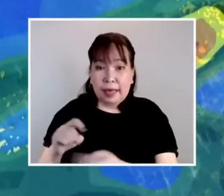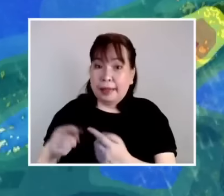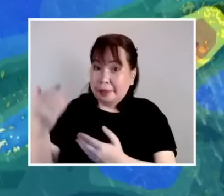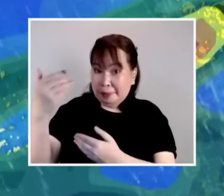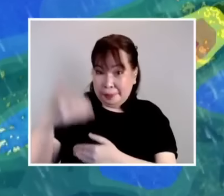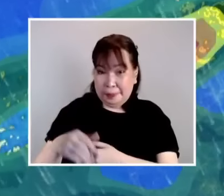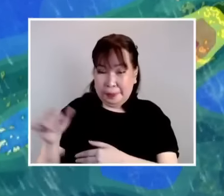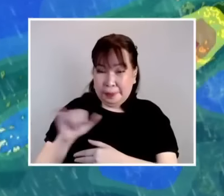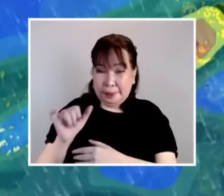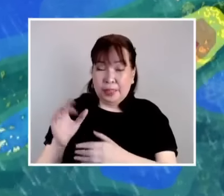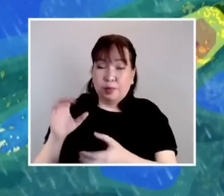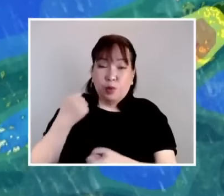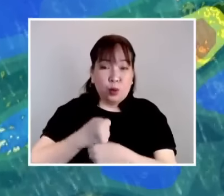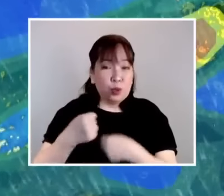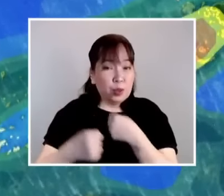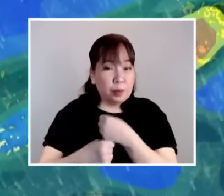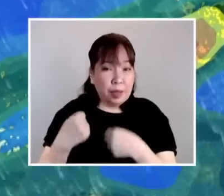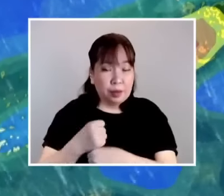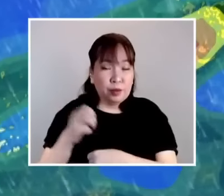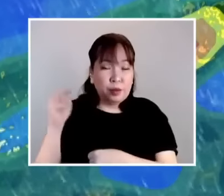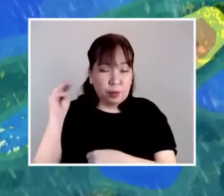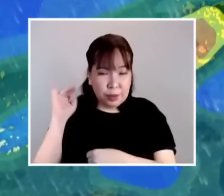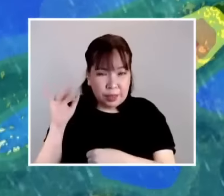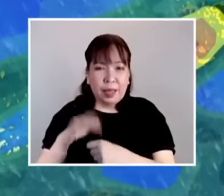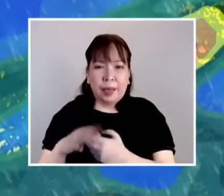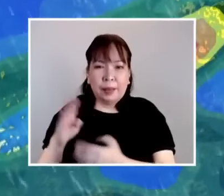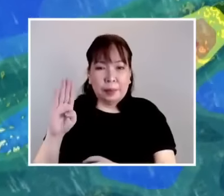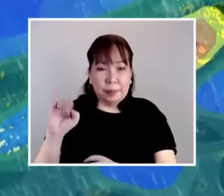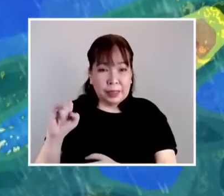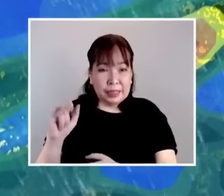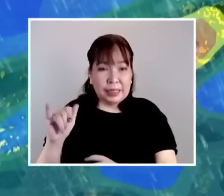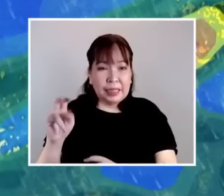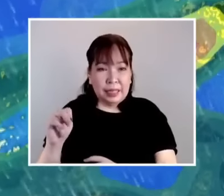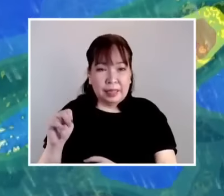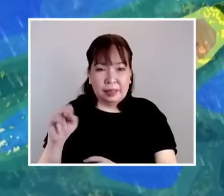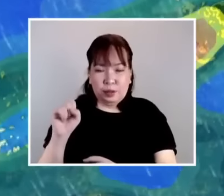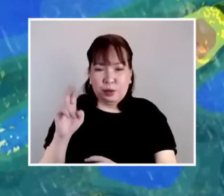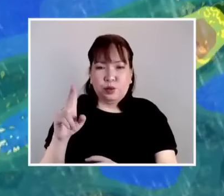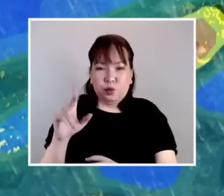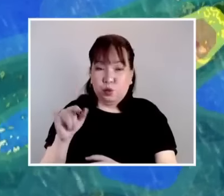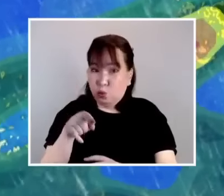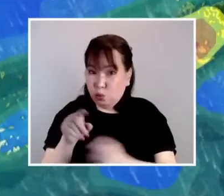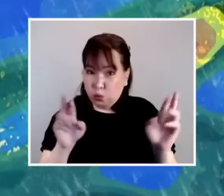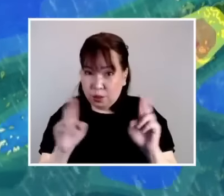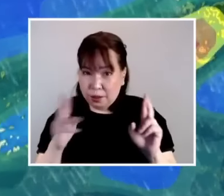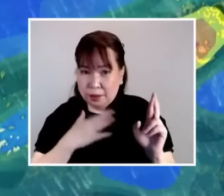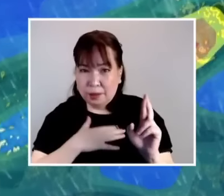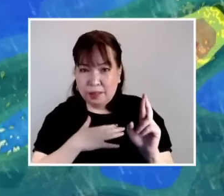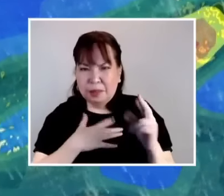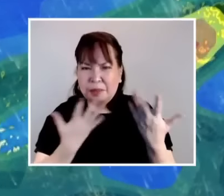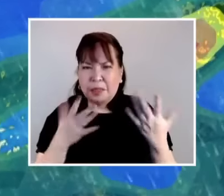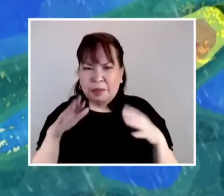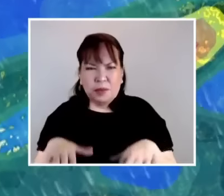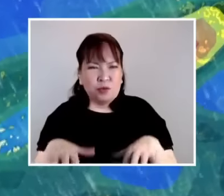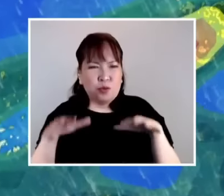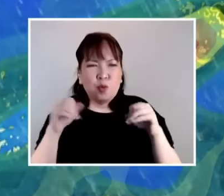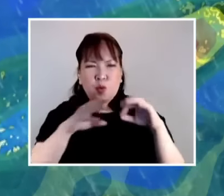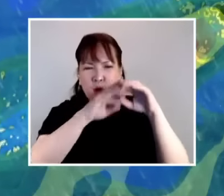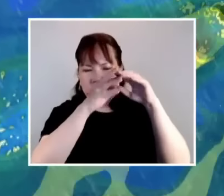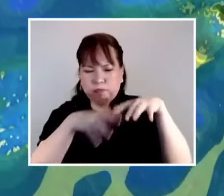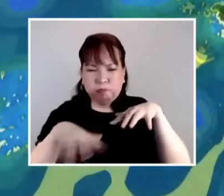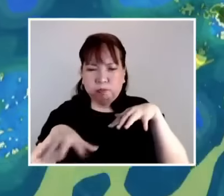ng Cotabato, Maguindanao at Basilan Sulu ang mga pag-ulan. Kapamilya, maghanda po sa banta ng mga pagbaha at landslides.